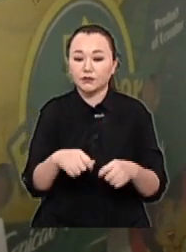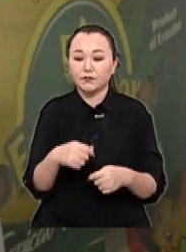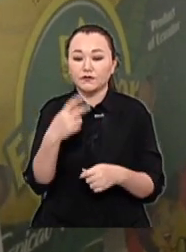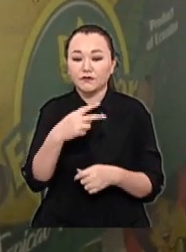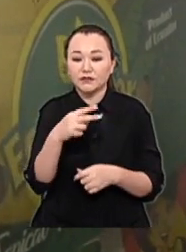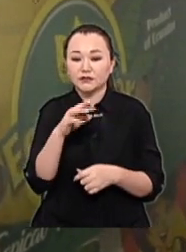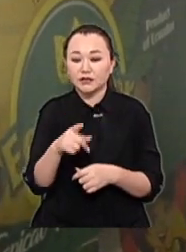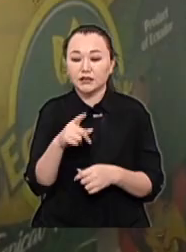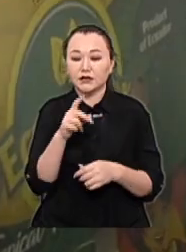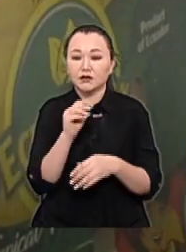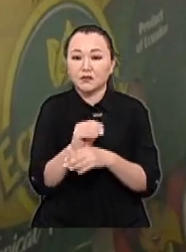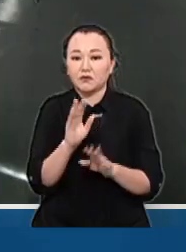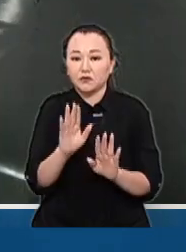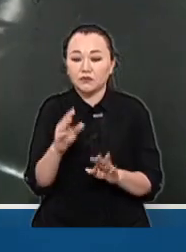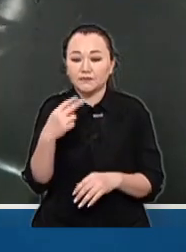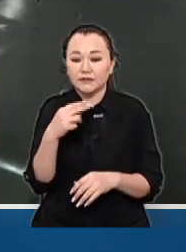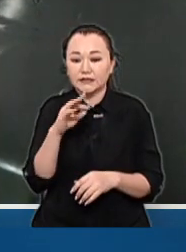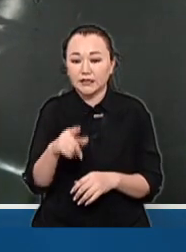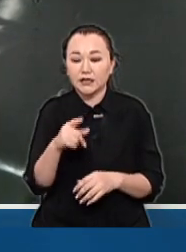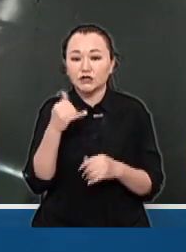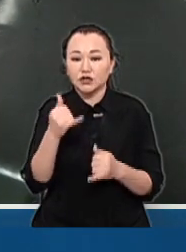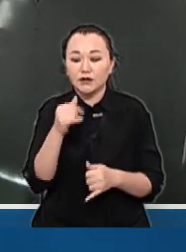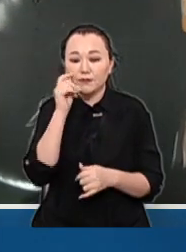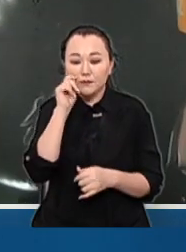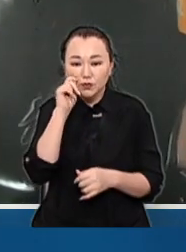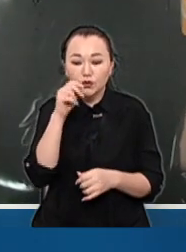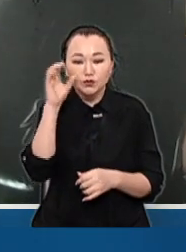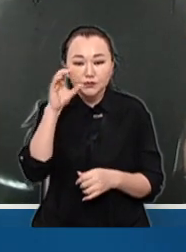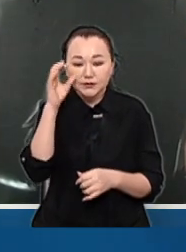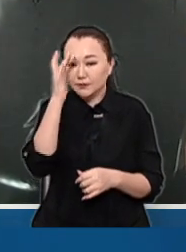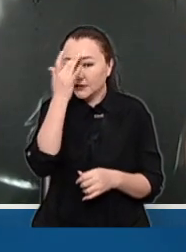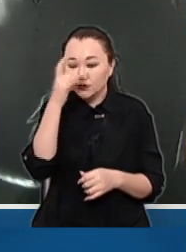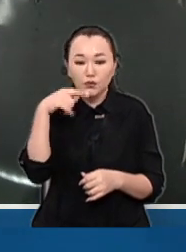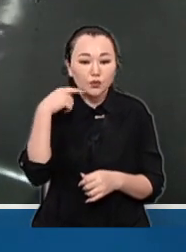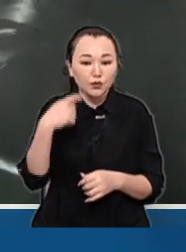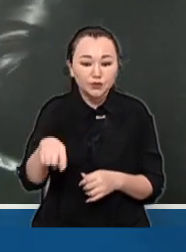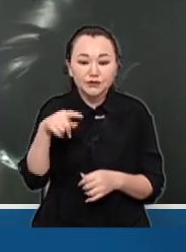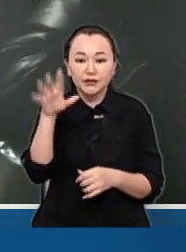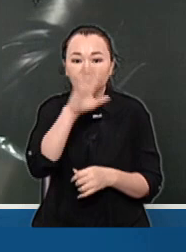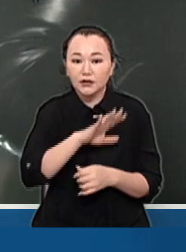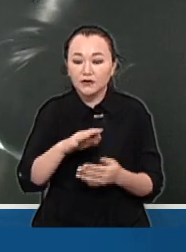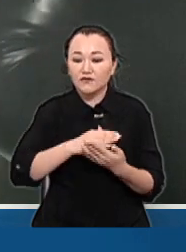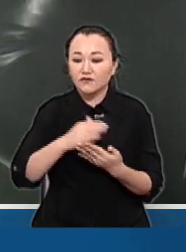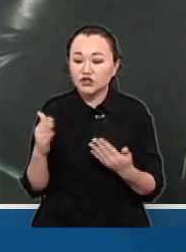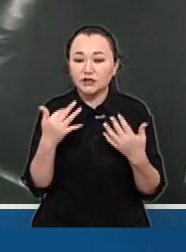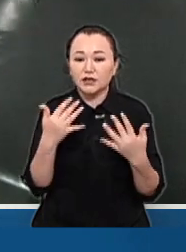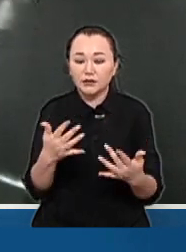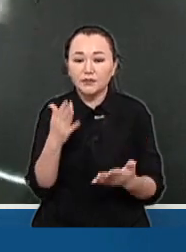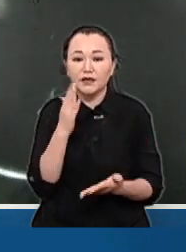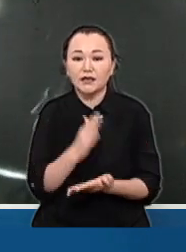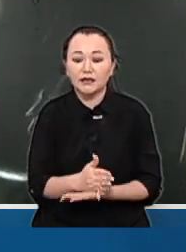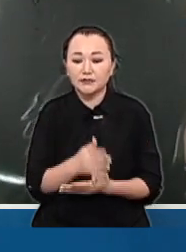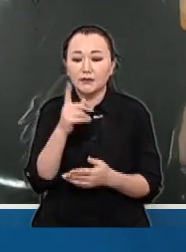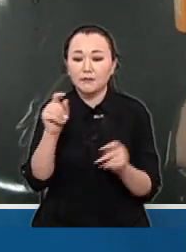20 теңге көресіздер ғой. 20 теңге ғана да біз. Қазір пияз Өзбекстан, Пәкістан, Ресей Федерациясында жоғары сұранысқа ие.